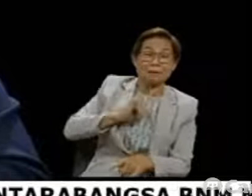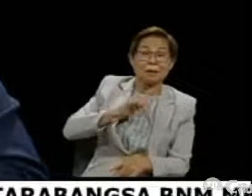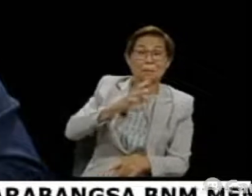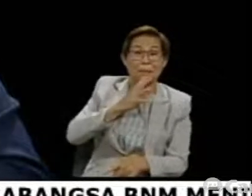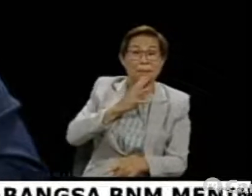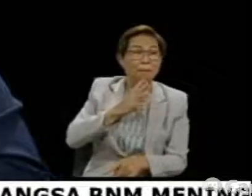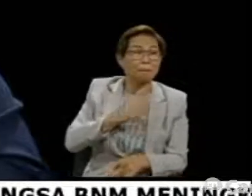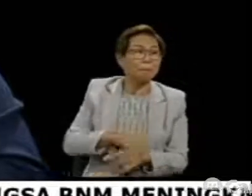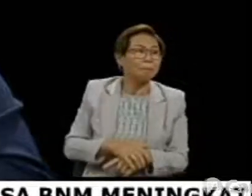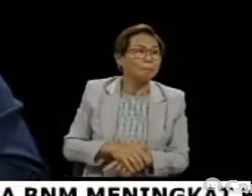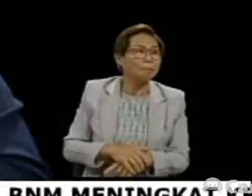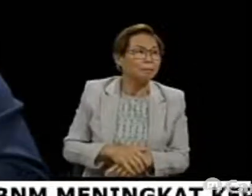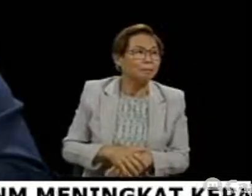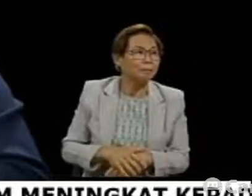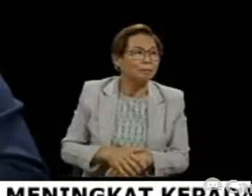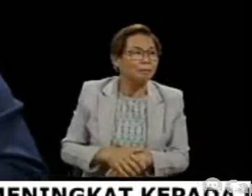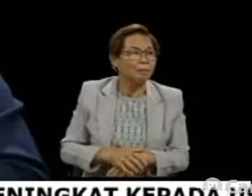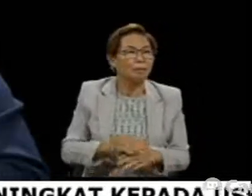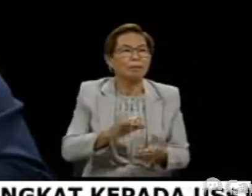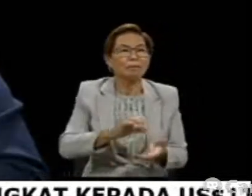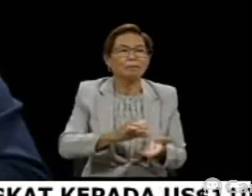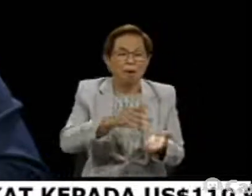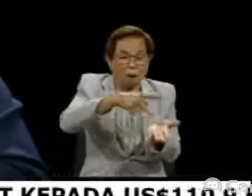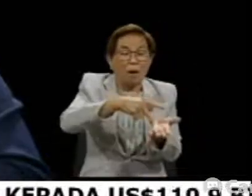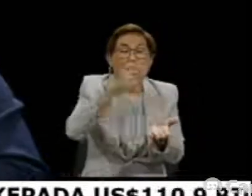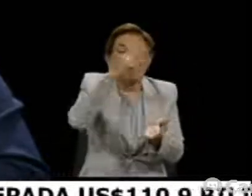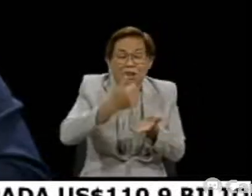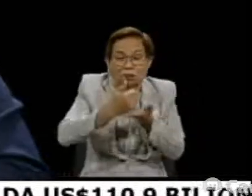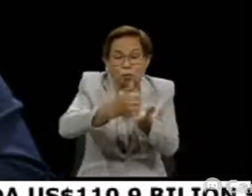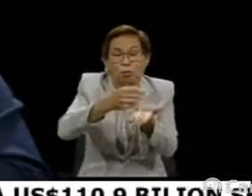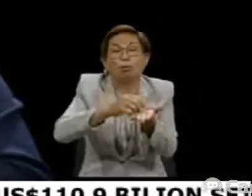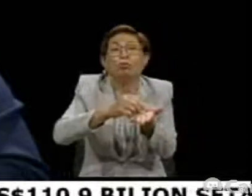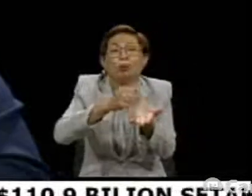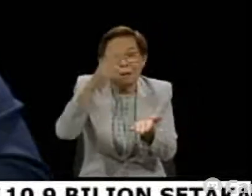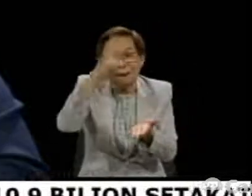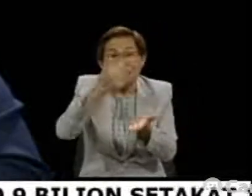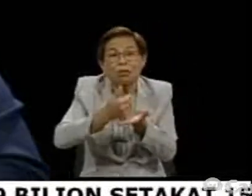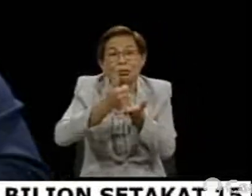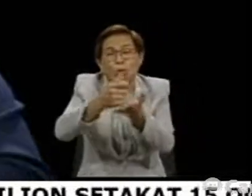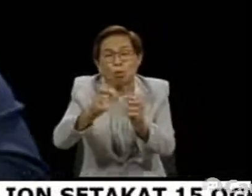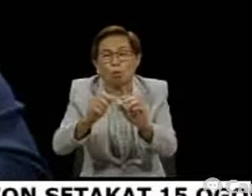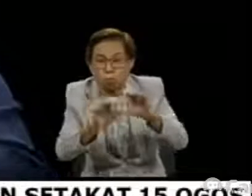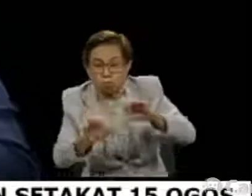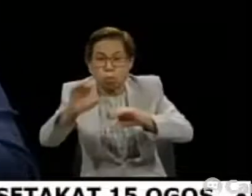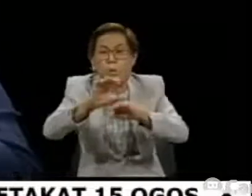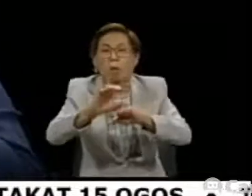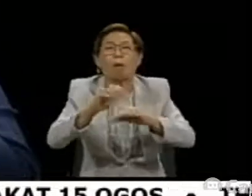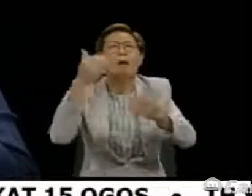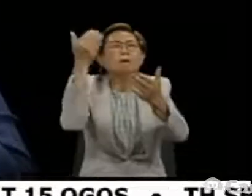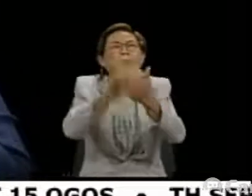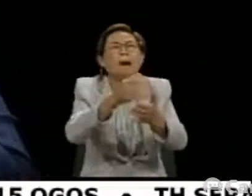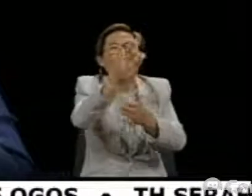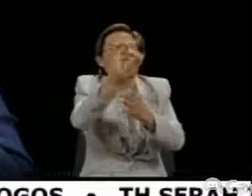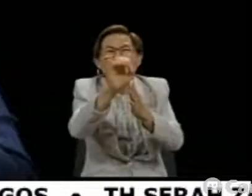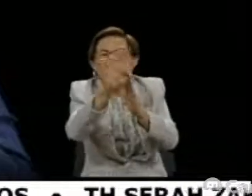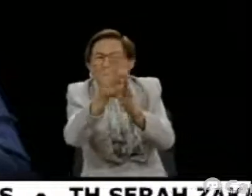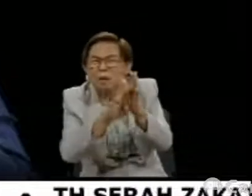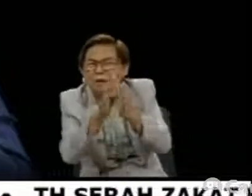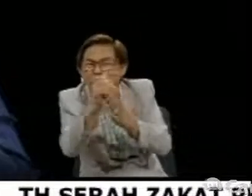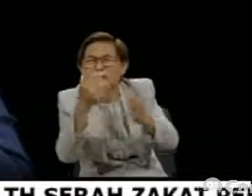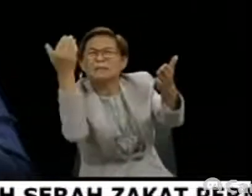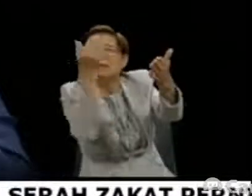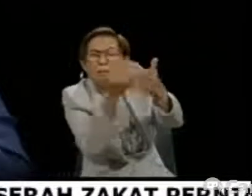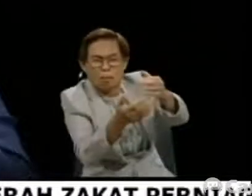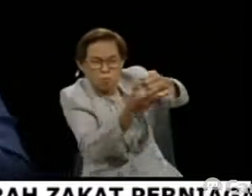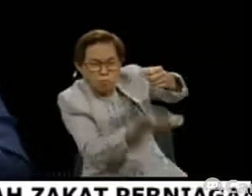Mbak saksi gitulah mencuci Alfan Pulau belerang gitu hamil kalau kita lihat dari si Wulan lampu Itu